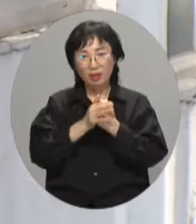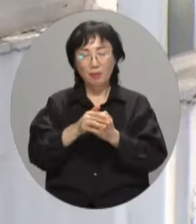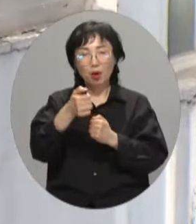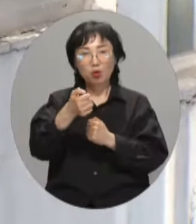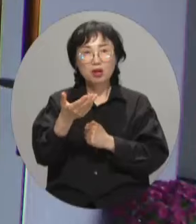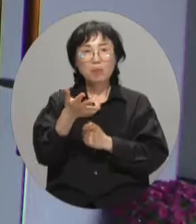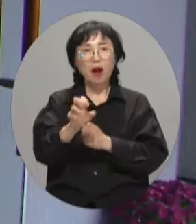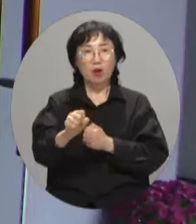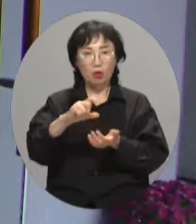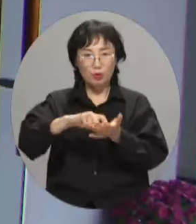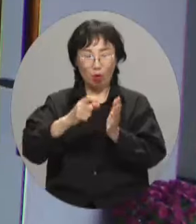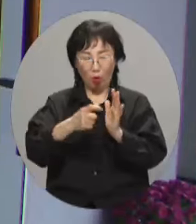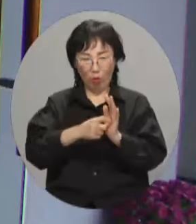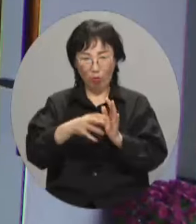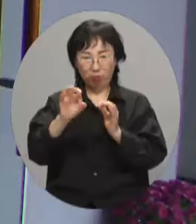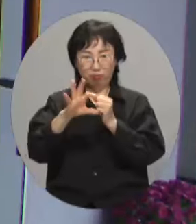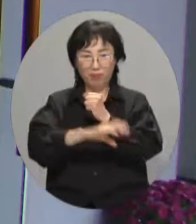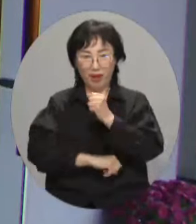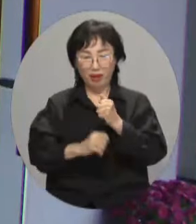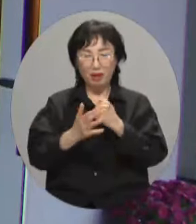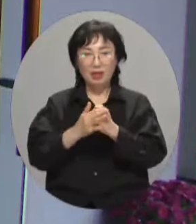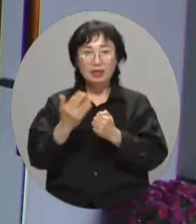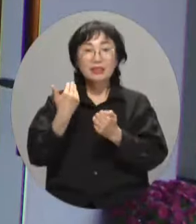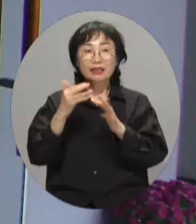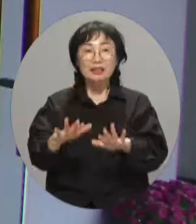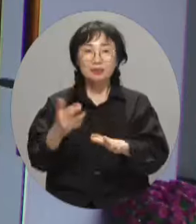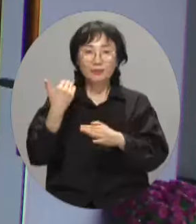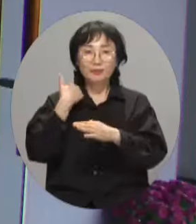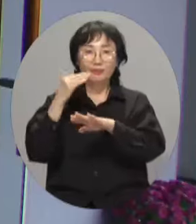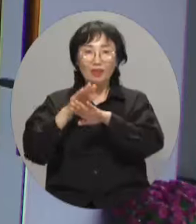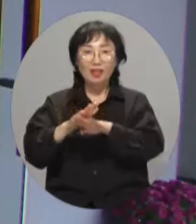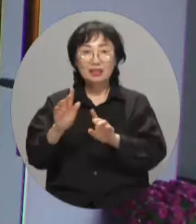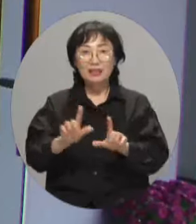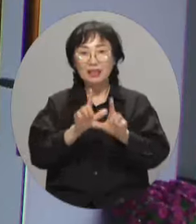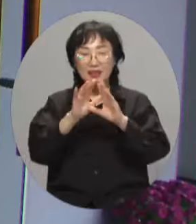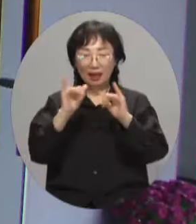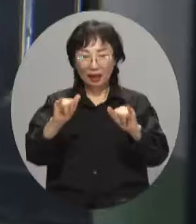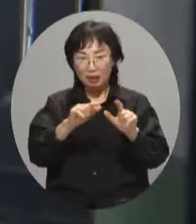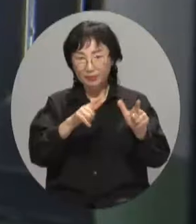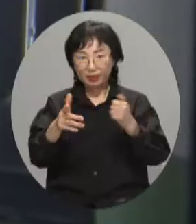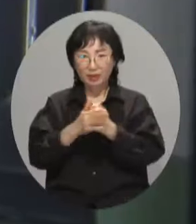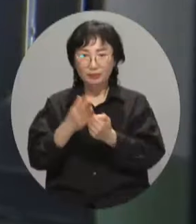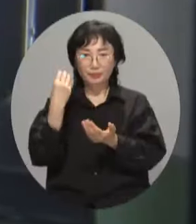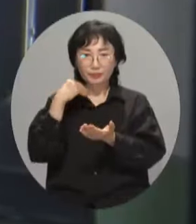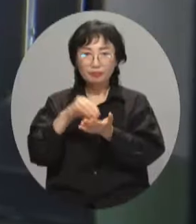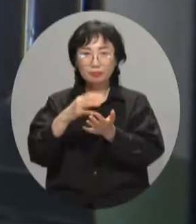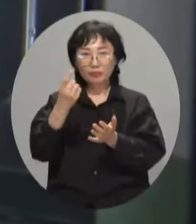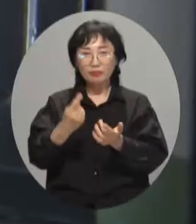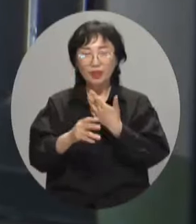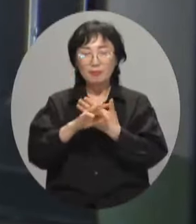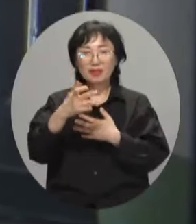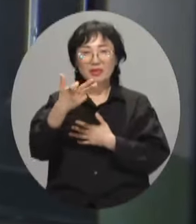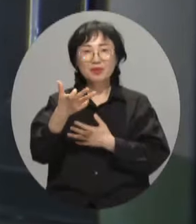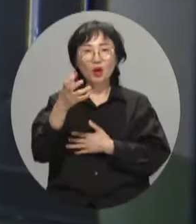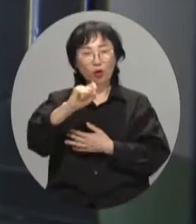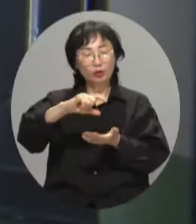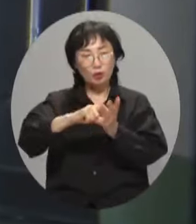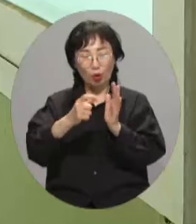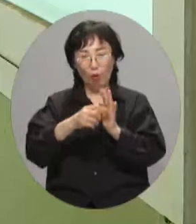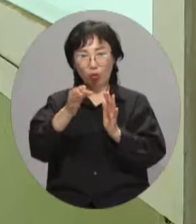달합니다. 이 중 현재 세입자들이 실제로 돌려받지 못하고 있는 보증금은 17억 원 가량인 것으로